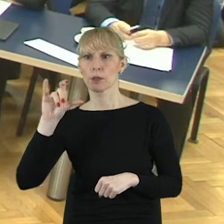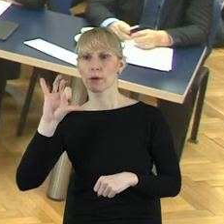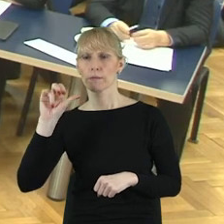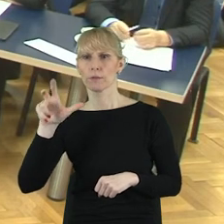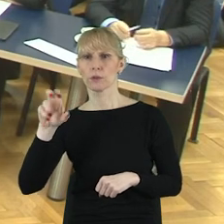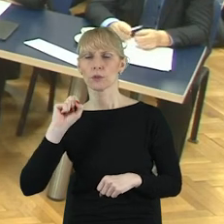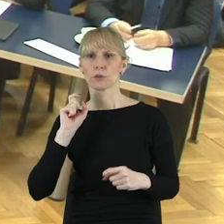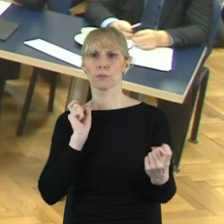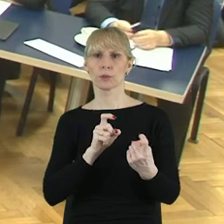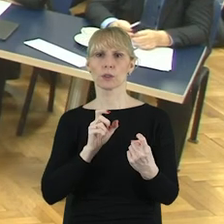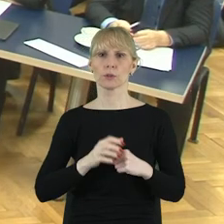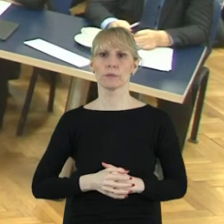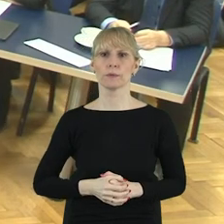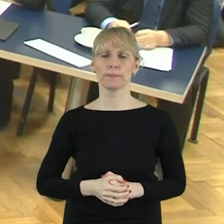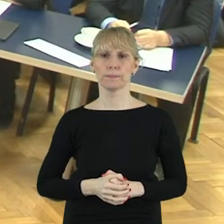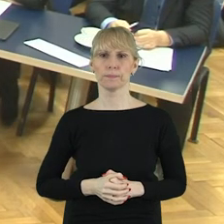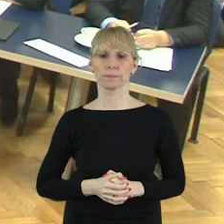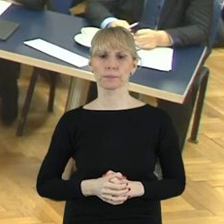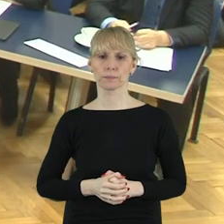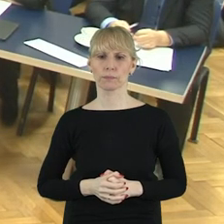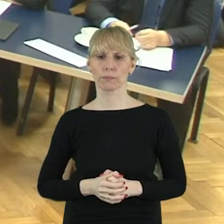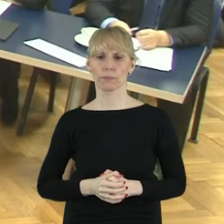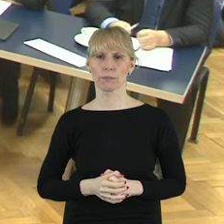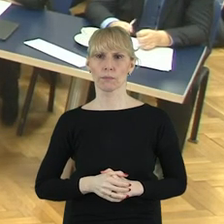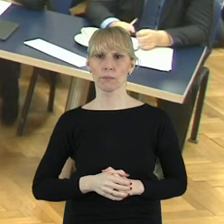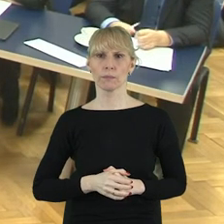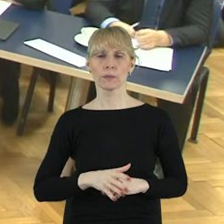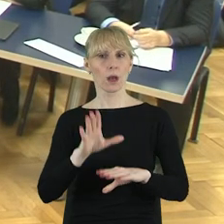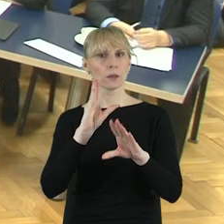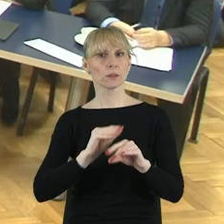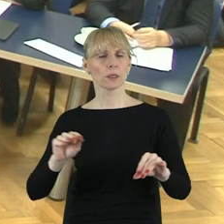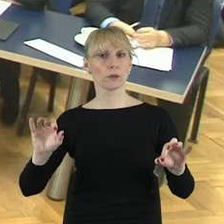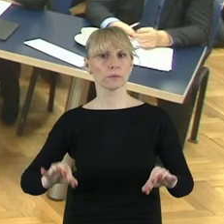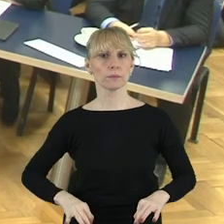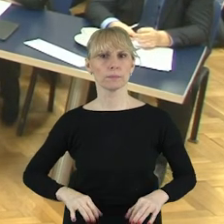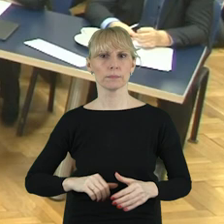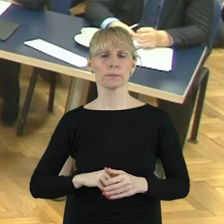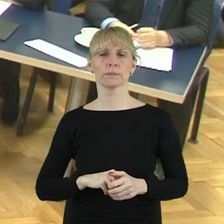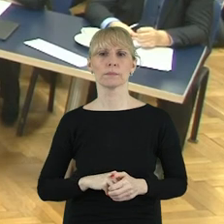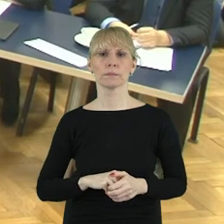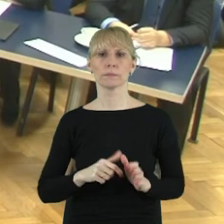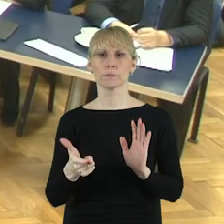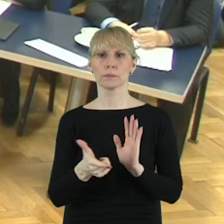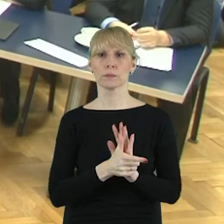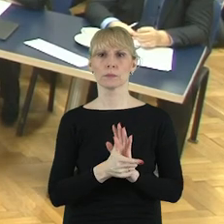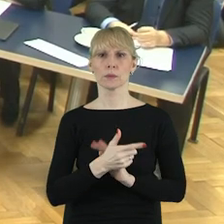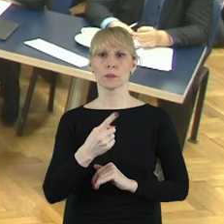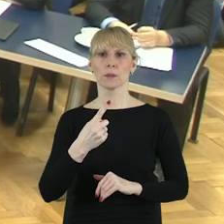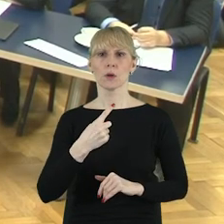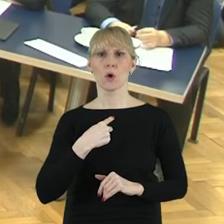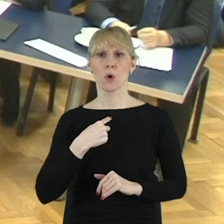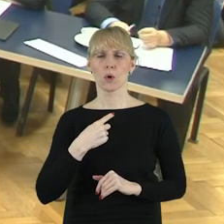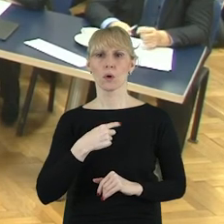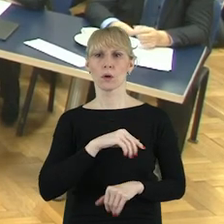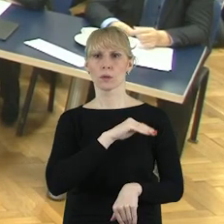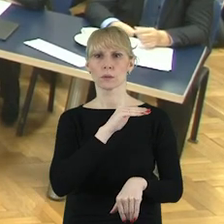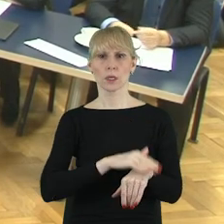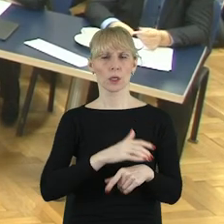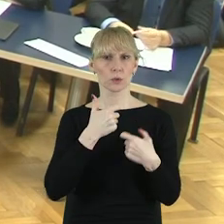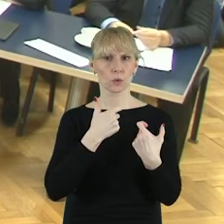Szanowni państwo, 17 głosów za zgłoszonym wnioskiem formalnym przez pana radnego Waldemara